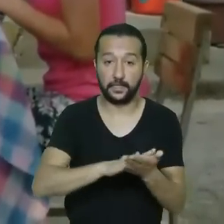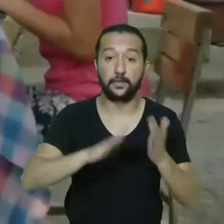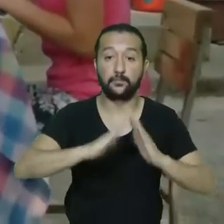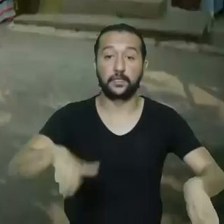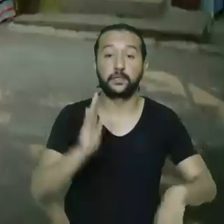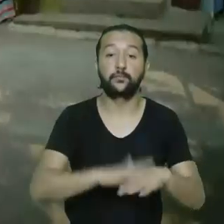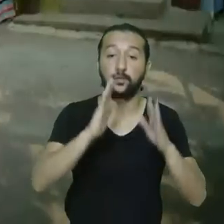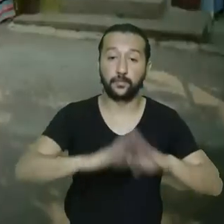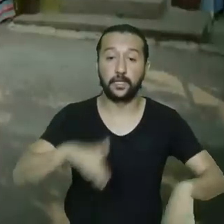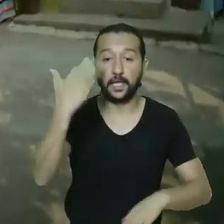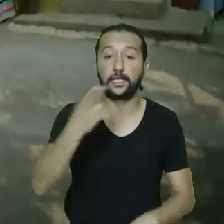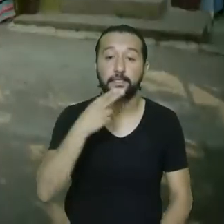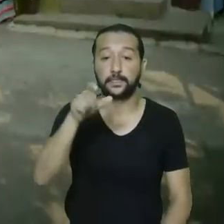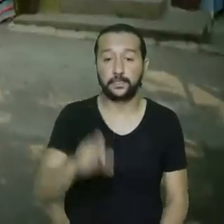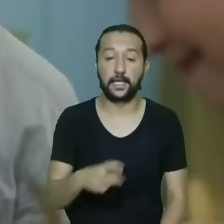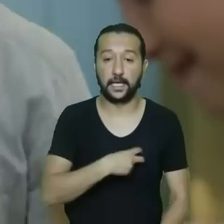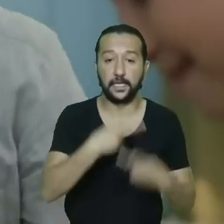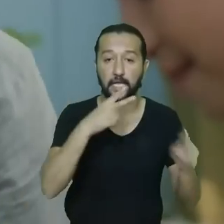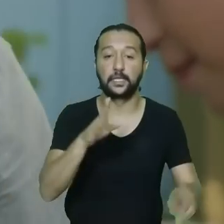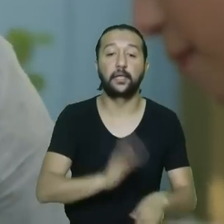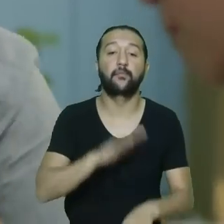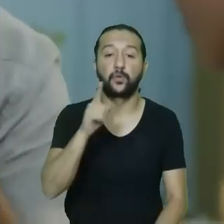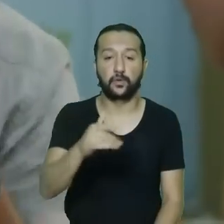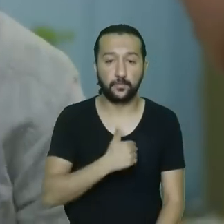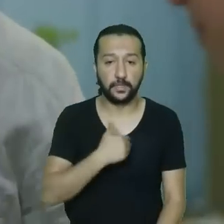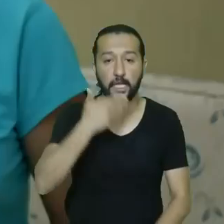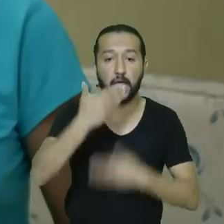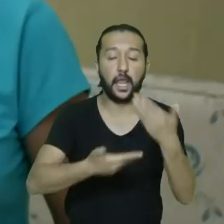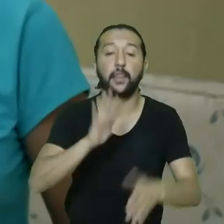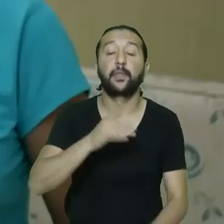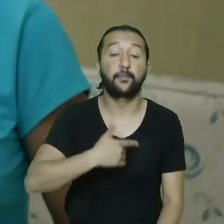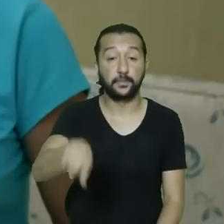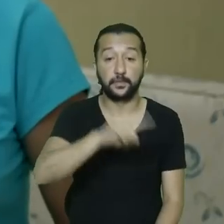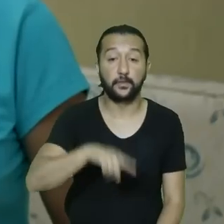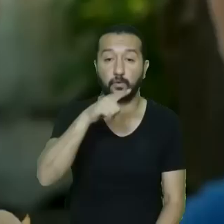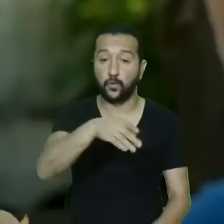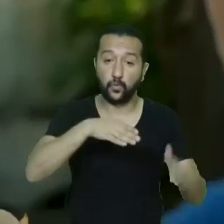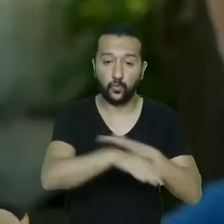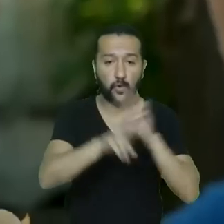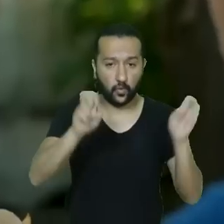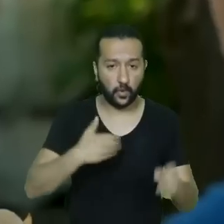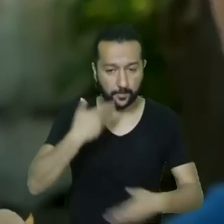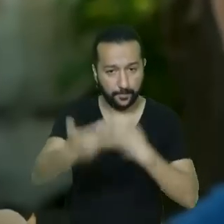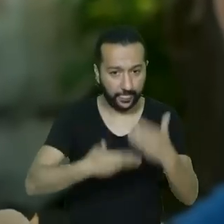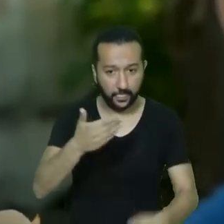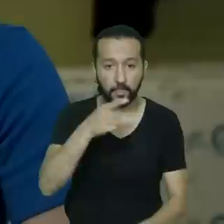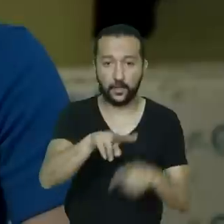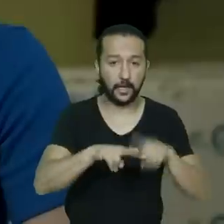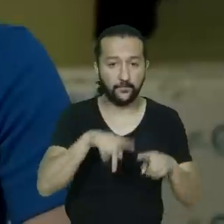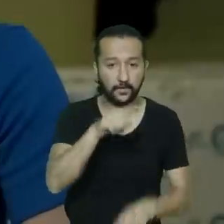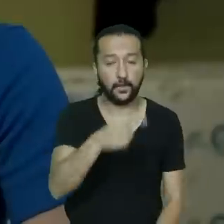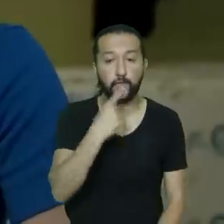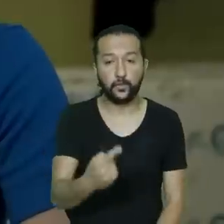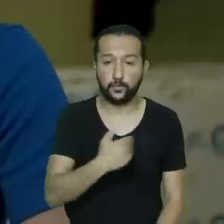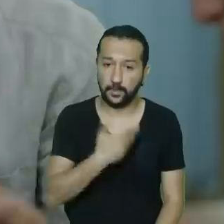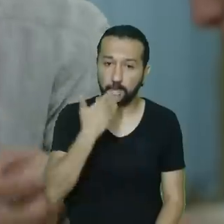basmıyor. Basıp da el kızına ilanı aşk etmiyor. Ya ben size anlatmadım mı? Ha? O tünel meselesini anlattım ben size. Arife,